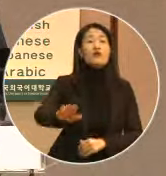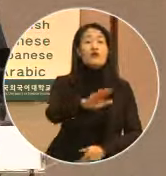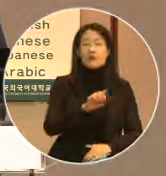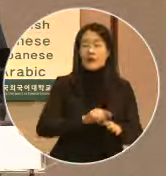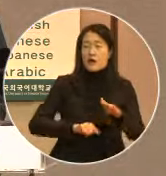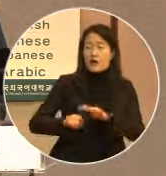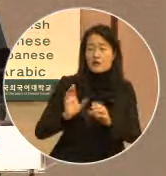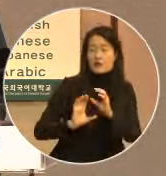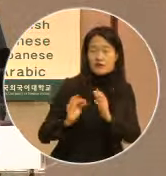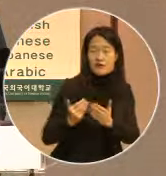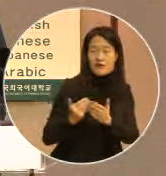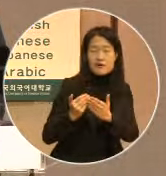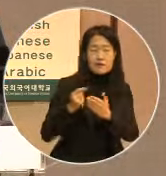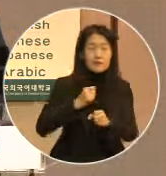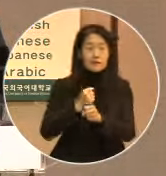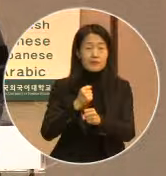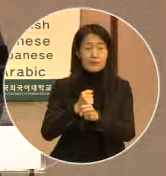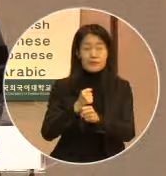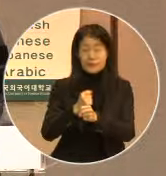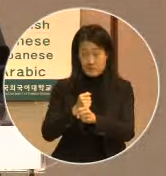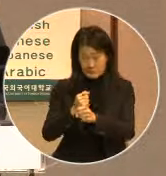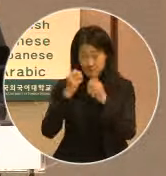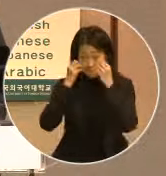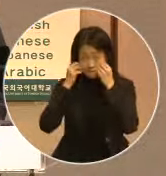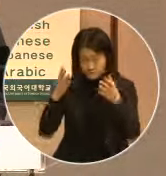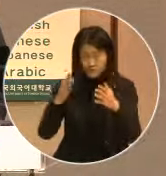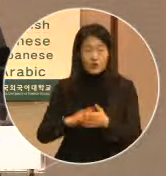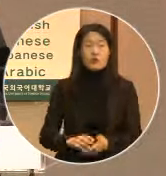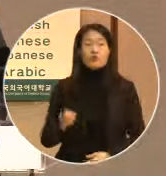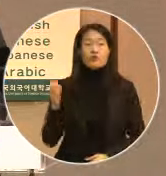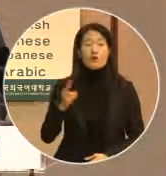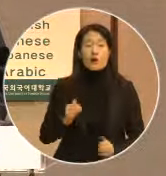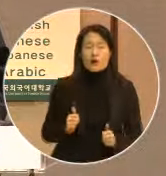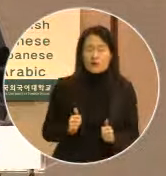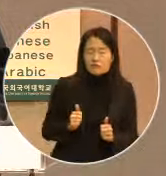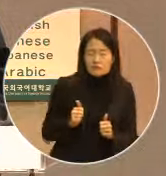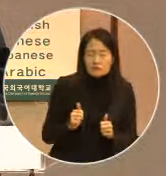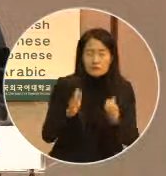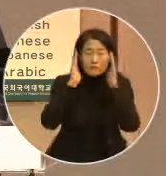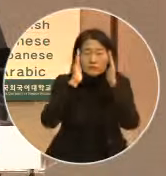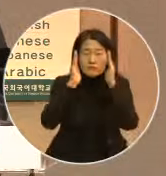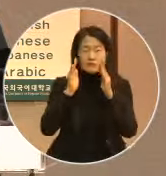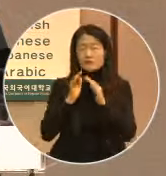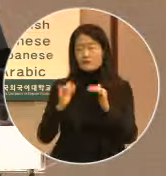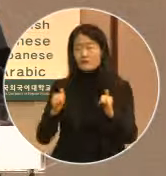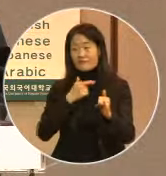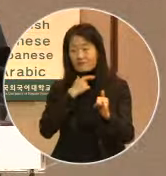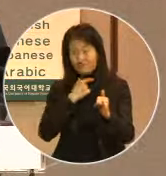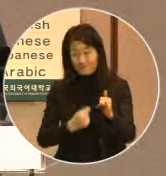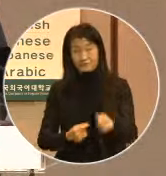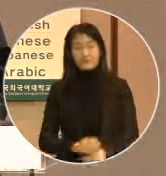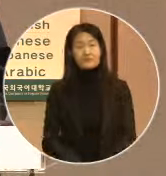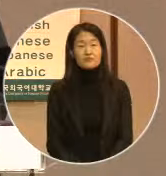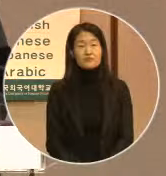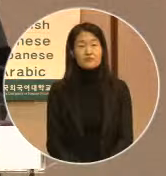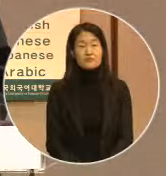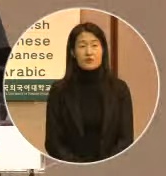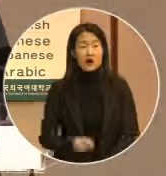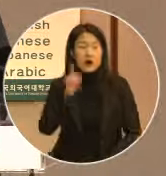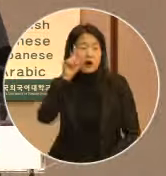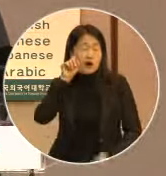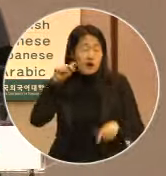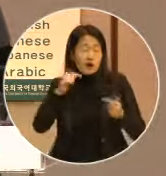개척해 나가십시오. 둘째로 끊임없이 공부하는 사람이 되시기 바랍니다. 하루가